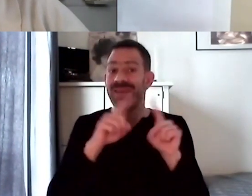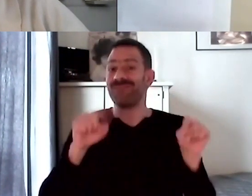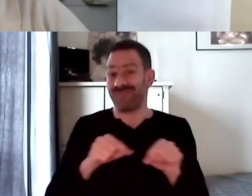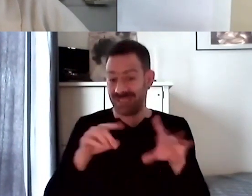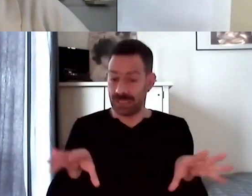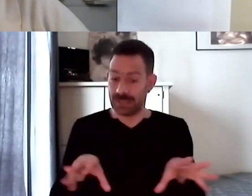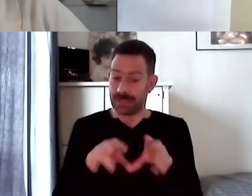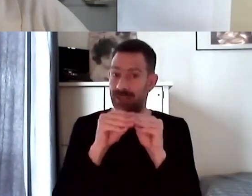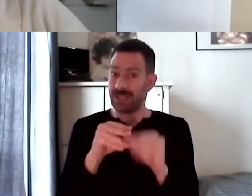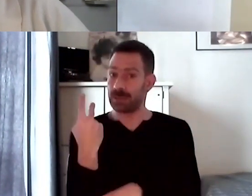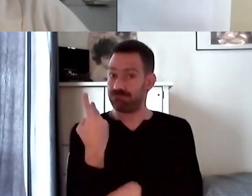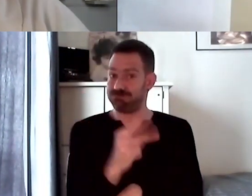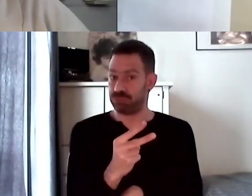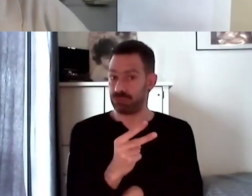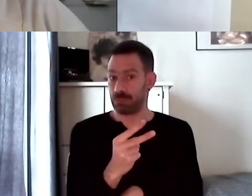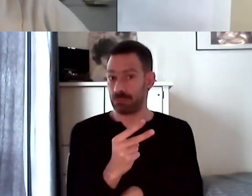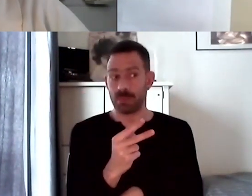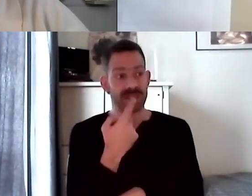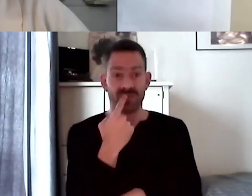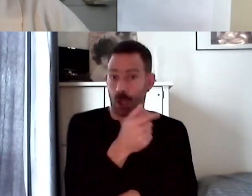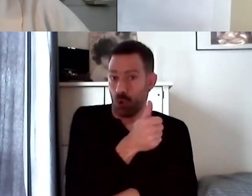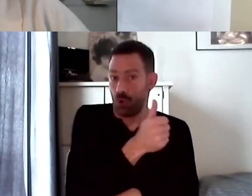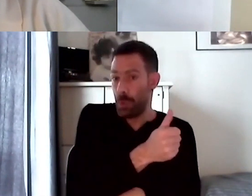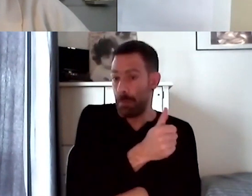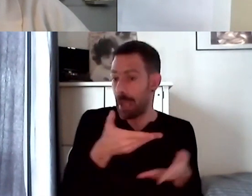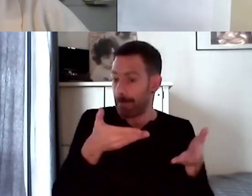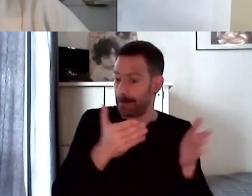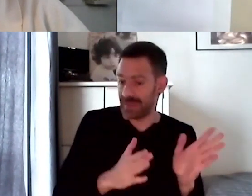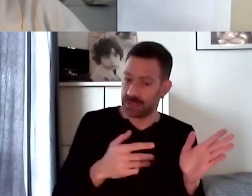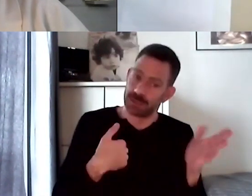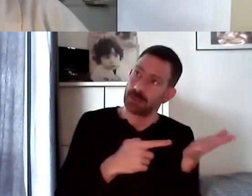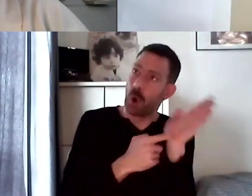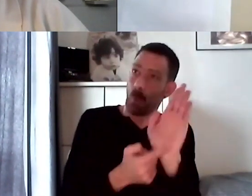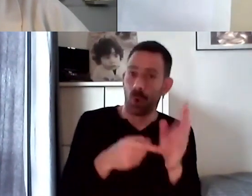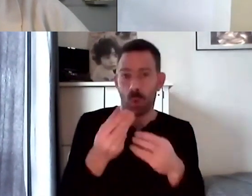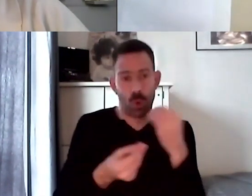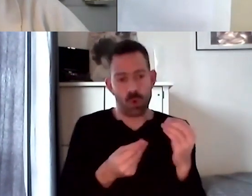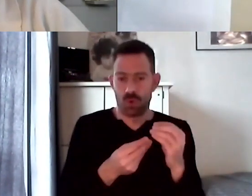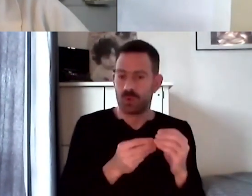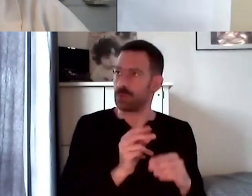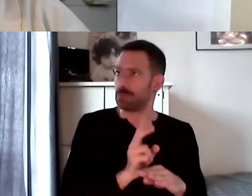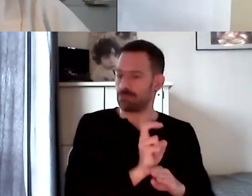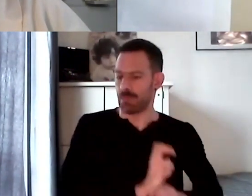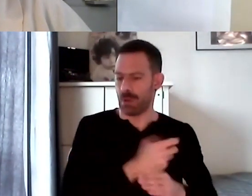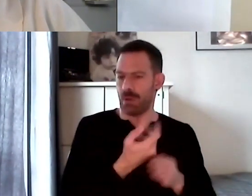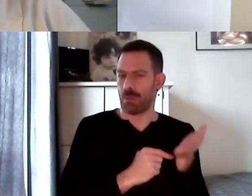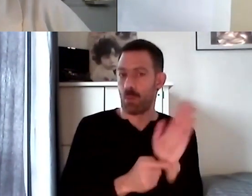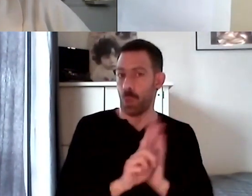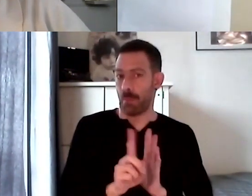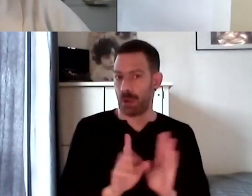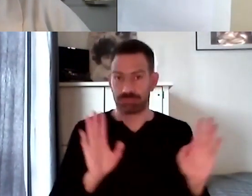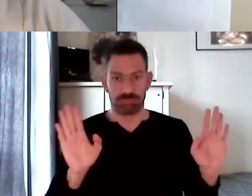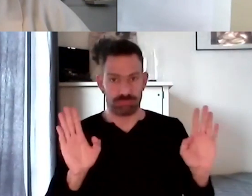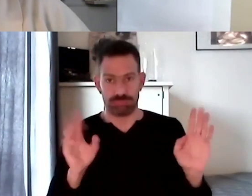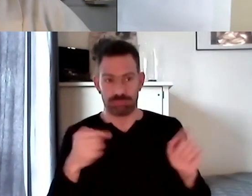c'est le salarié qui dira, oui, j'accepte qu'elle soit communiquée. Non, je n'accepte pas qu'elle soit communiquée. Je dirais que c'est